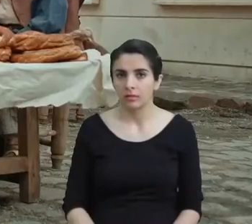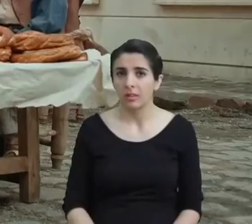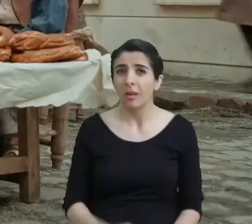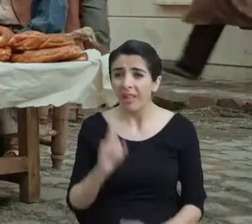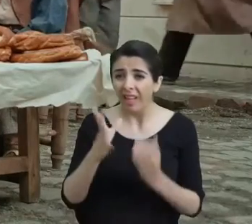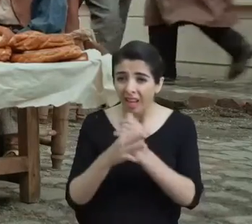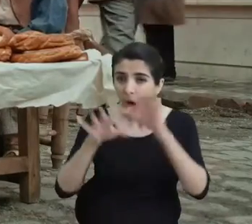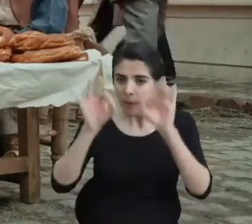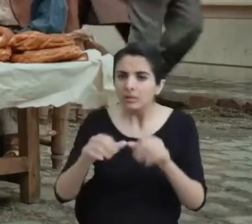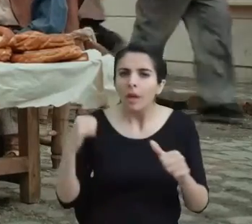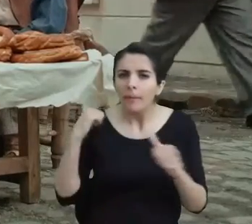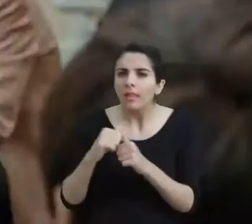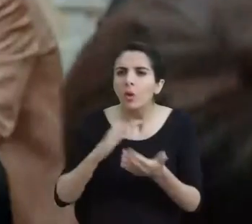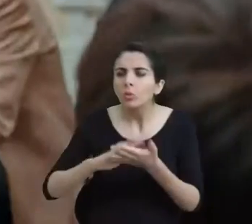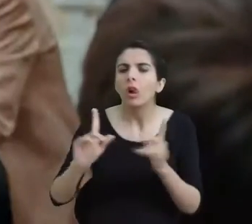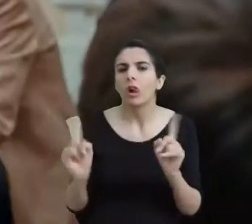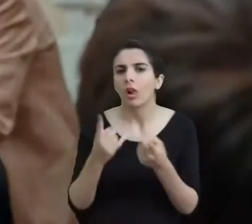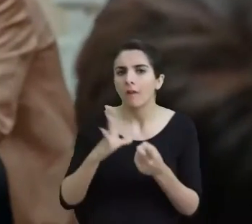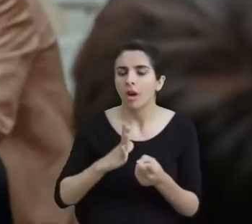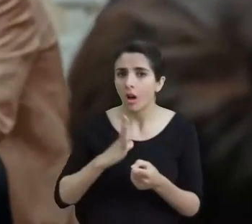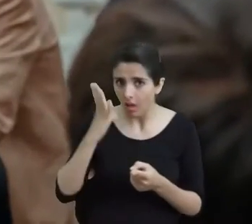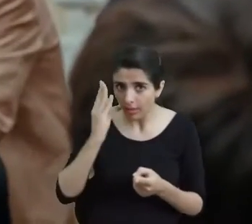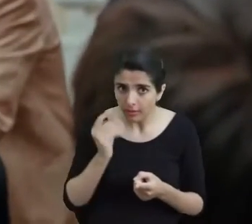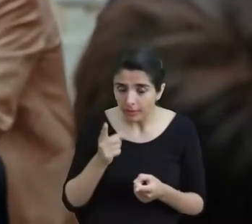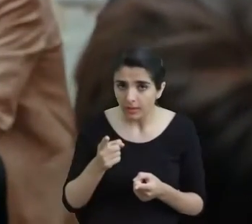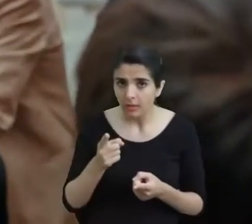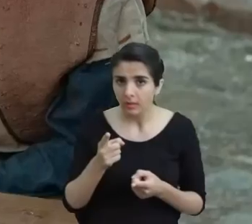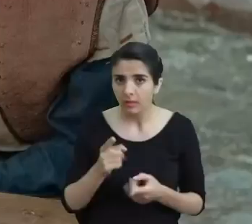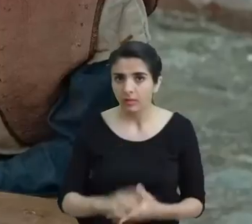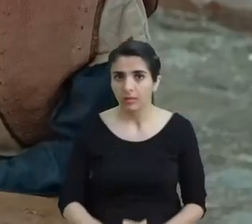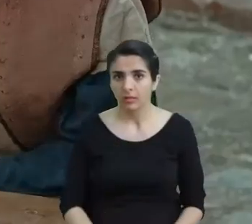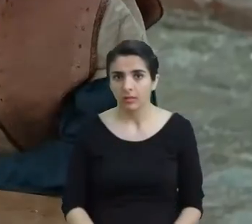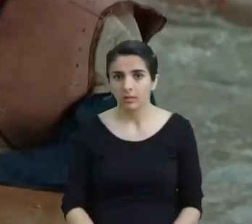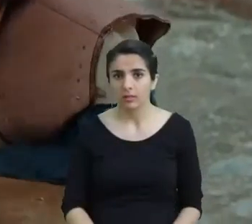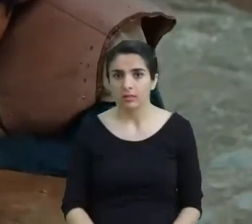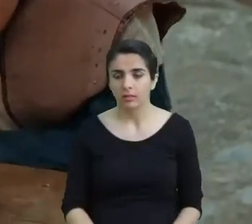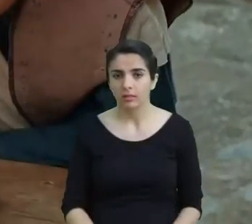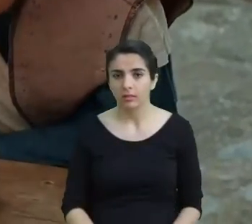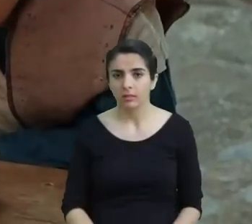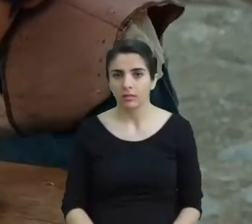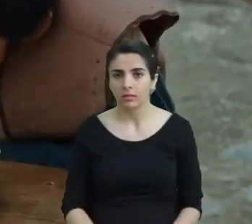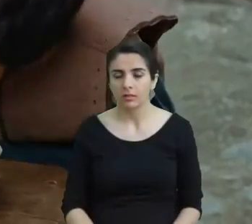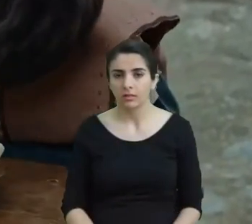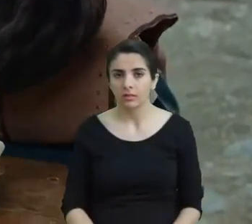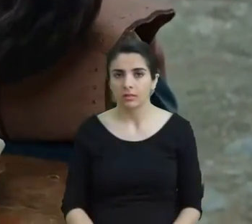Bu yola bir kere girersen bir daha çıkamazsın. Anladın mı beni? Kafa sallayıp köftelere gömüldü.